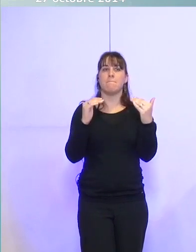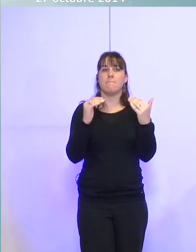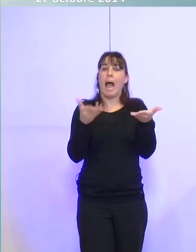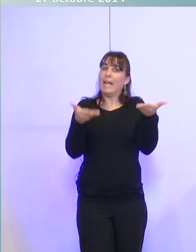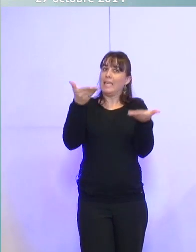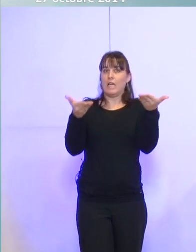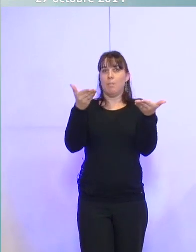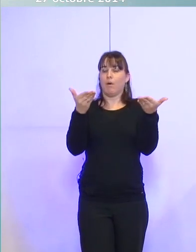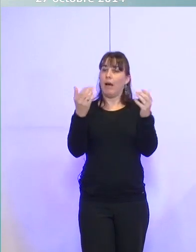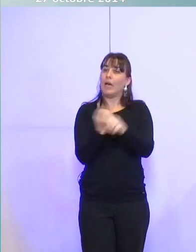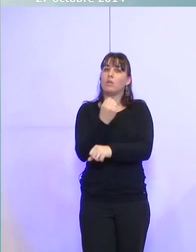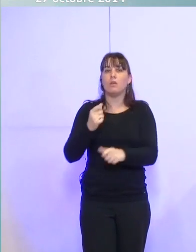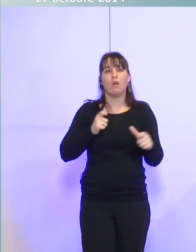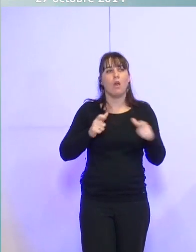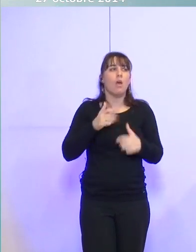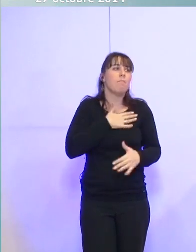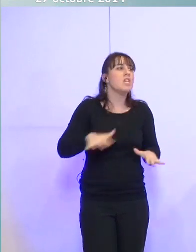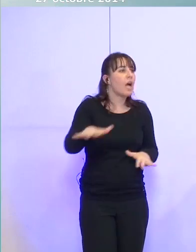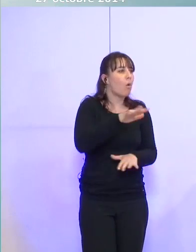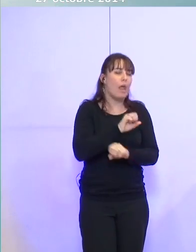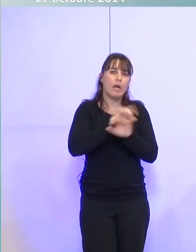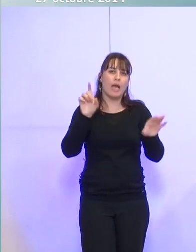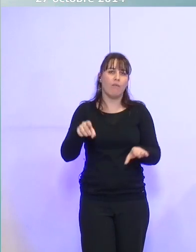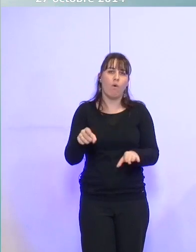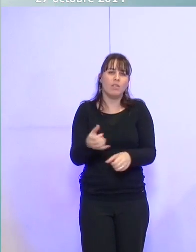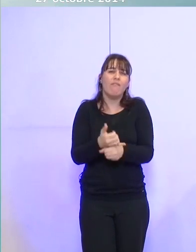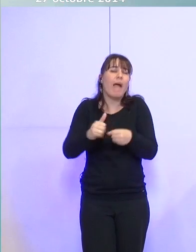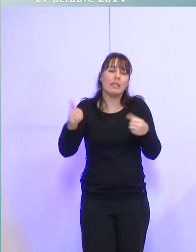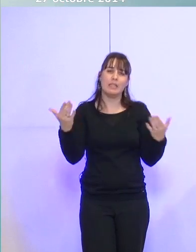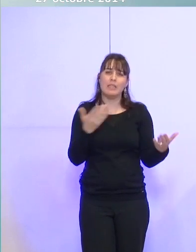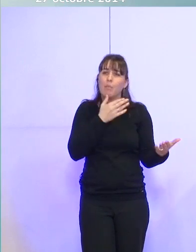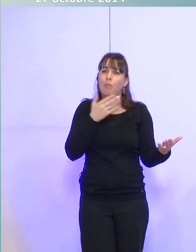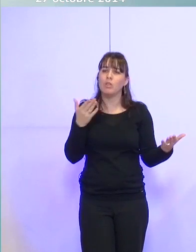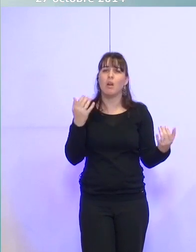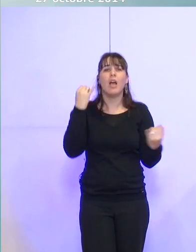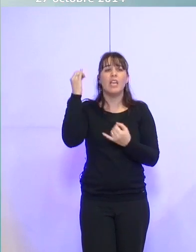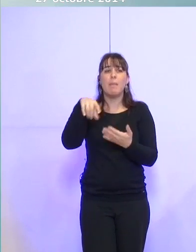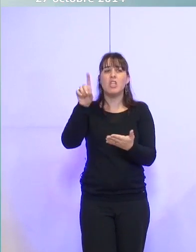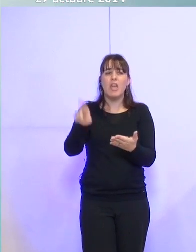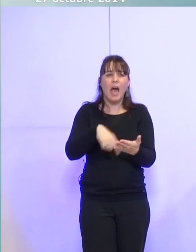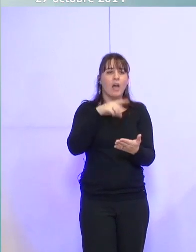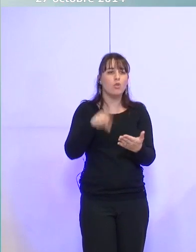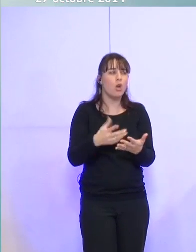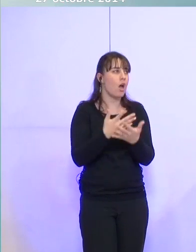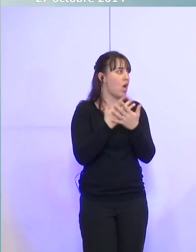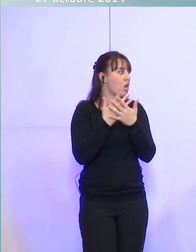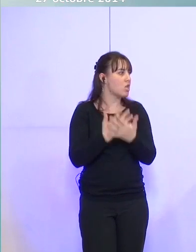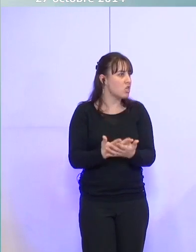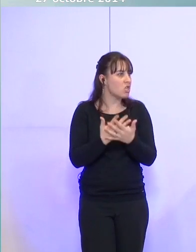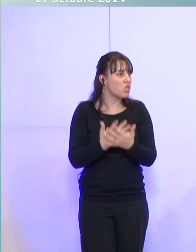mes chers collègues, disons-le très clairement, d'une certaine façon factice. Si nous annulons des charges